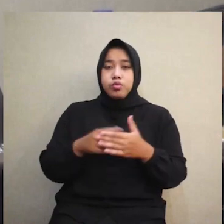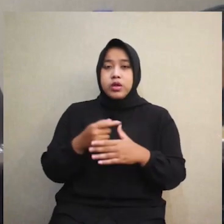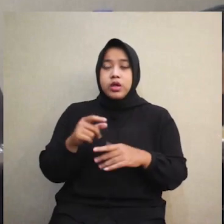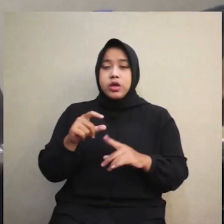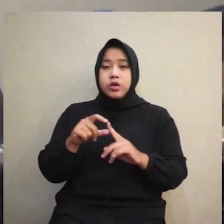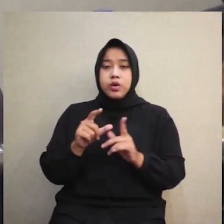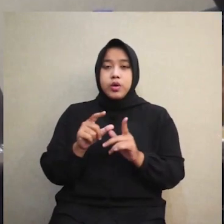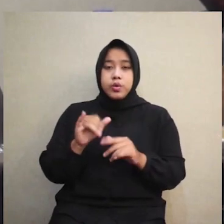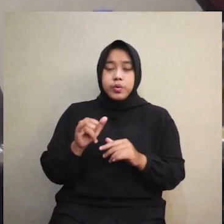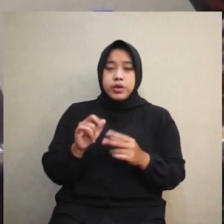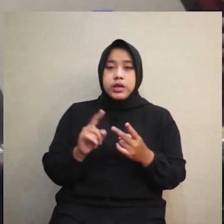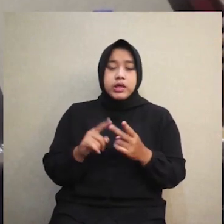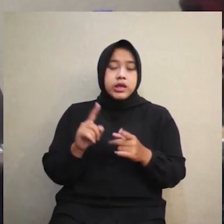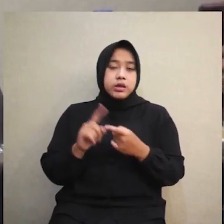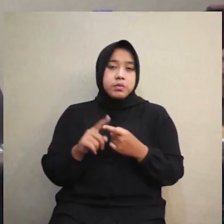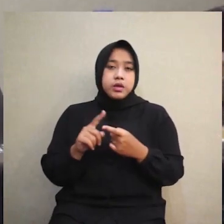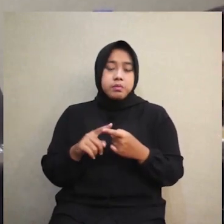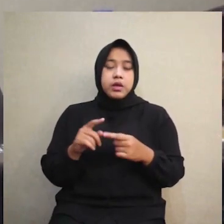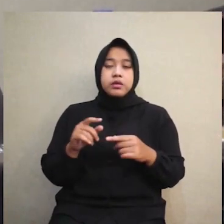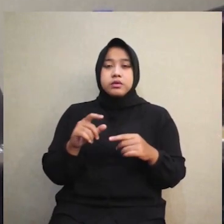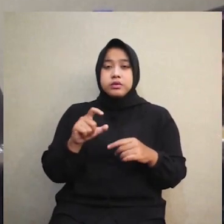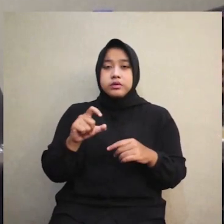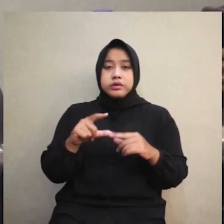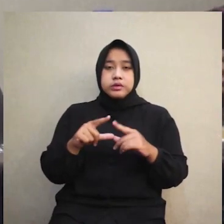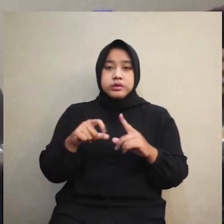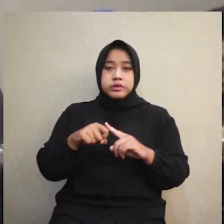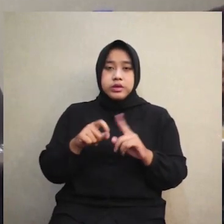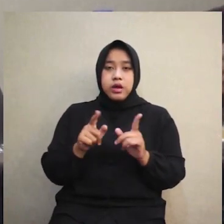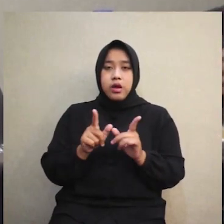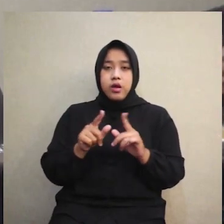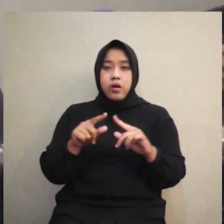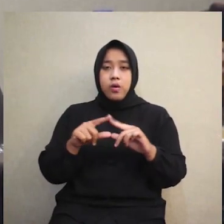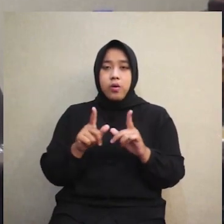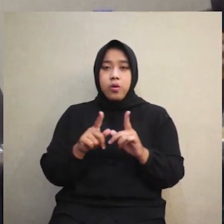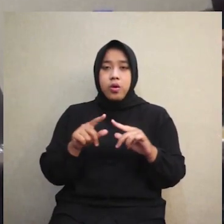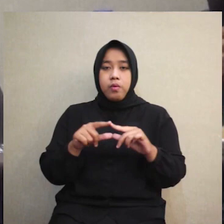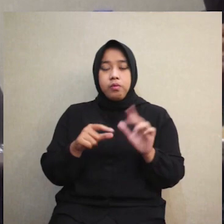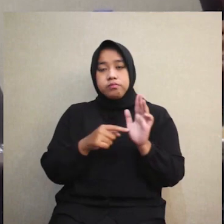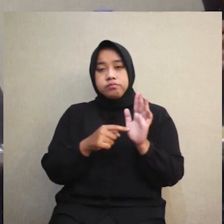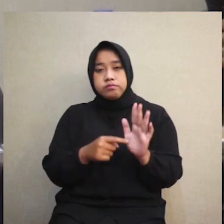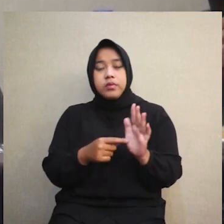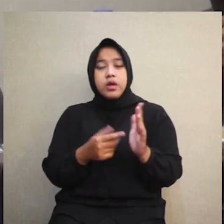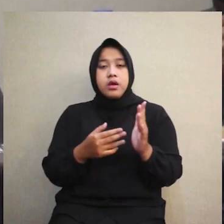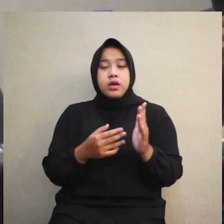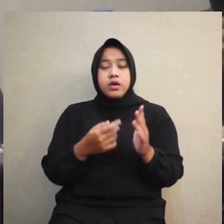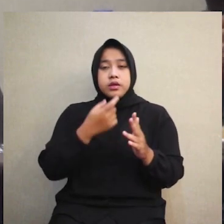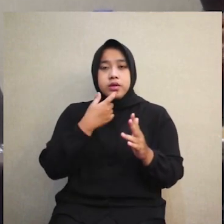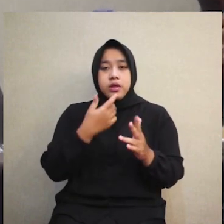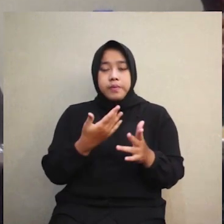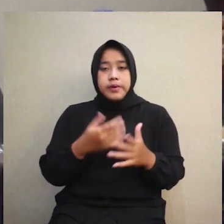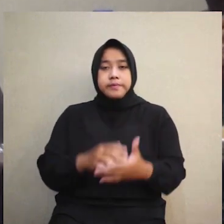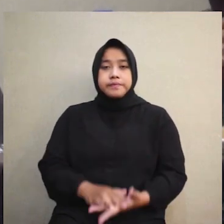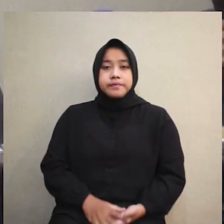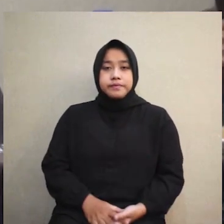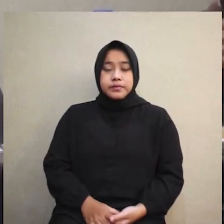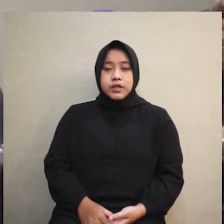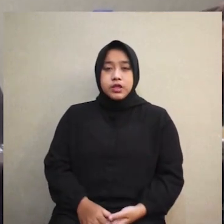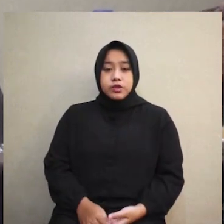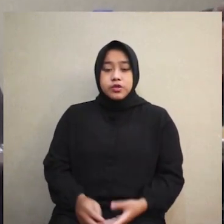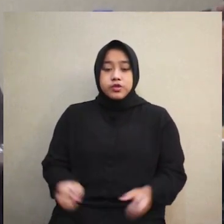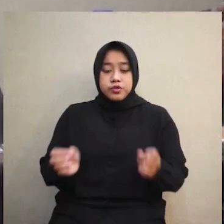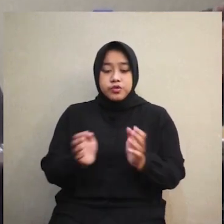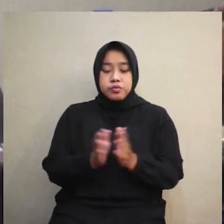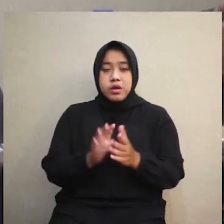teman-teman tadi Cak Wawa itu mempertontonkan atau memperlihatkan sejumlah